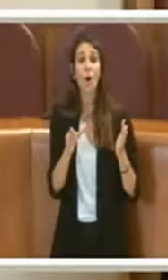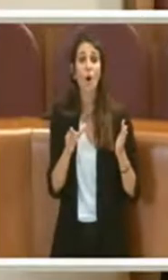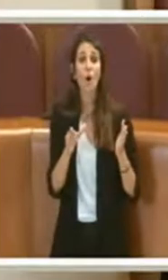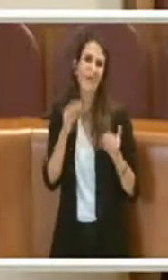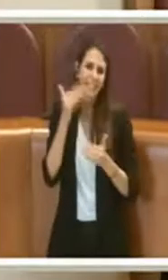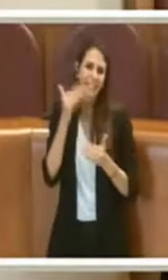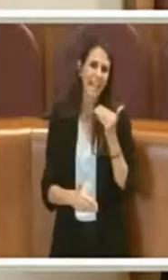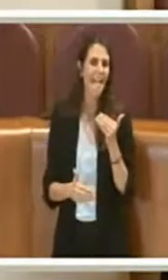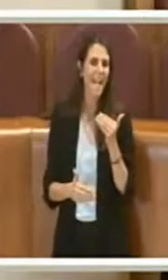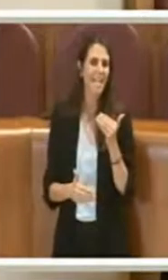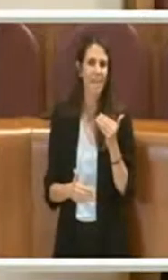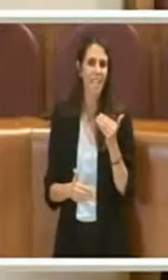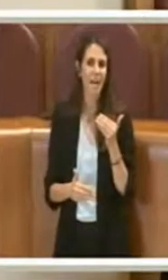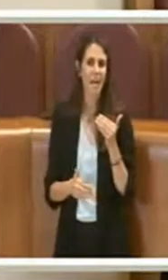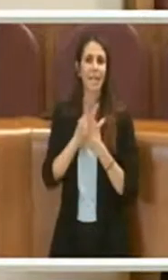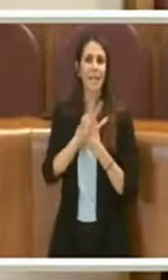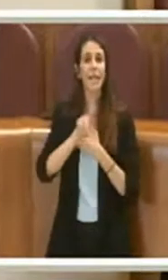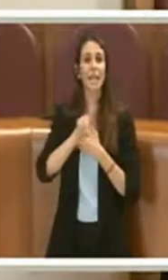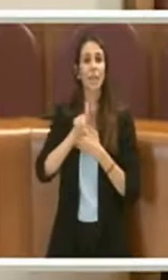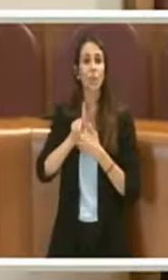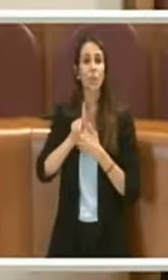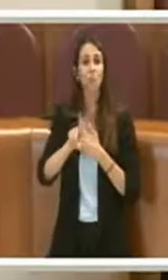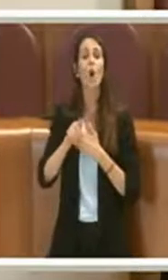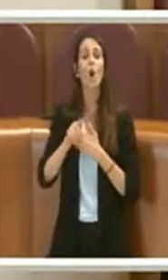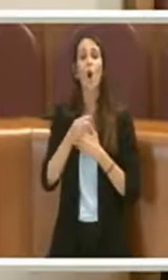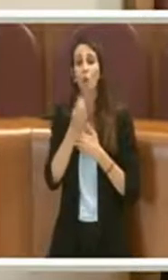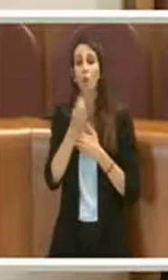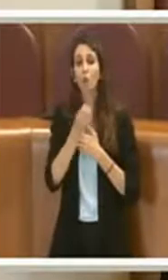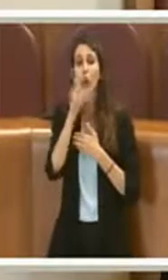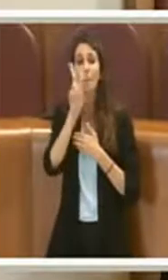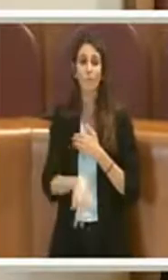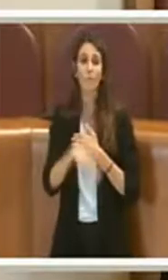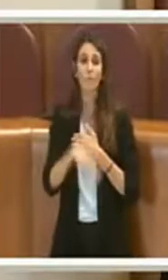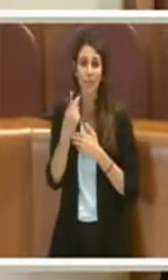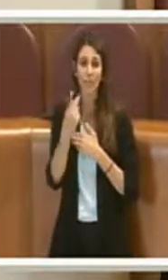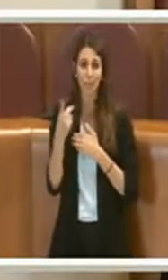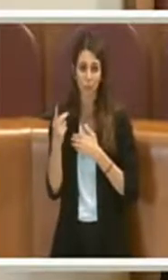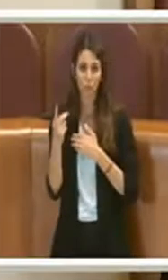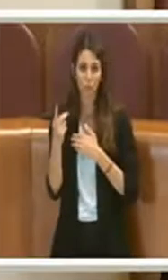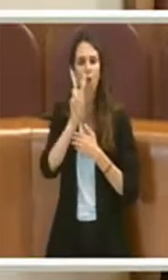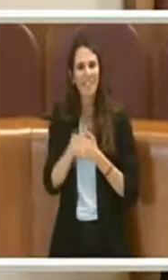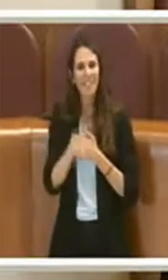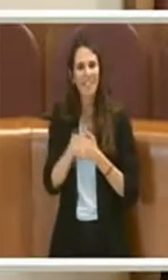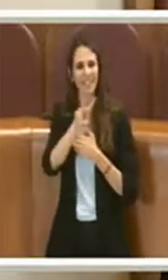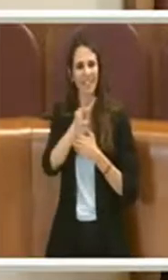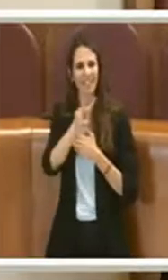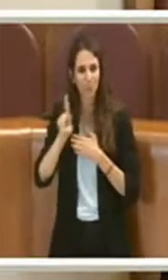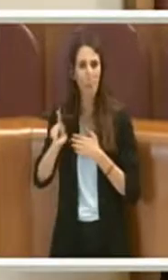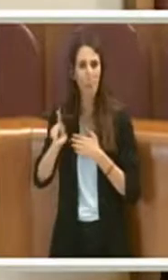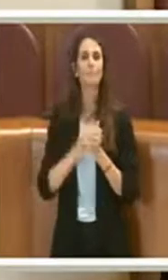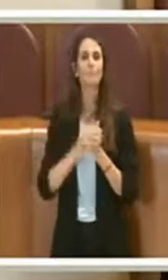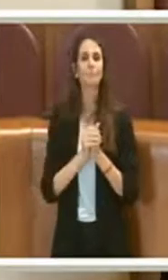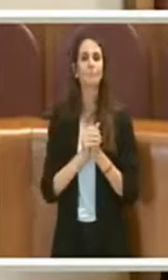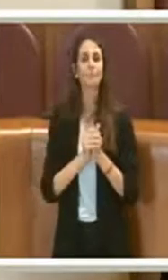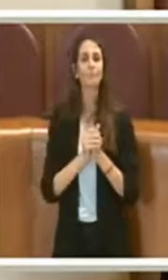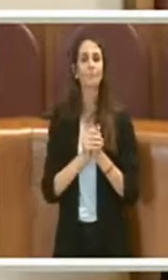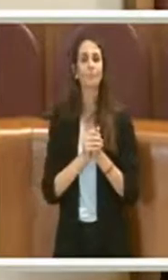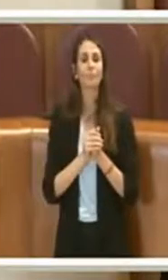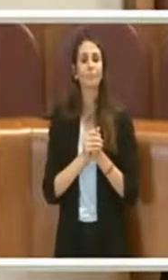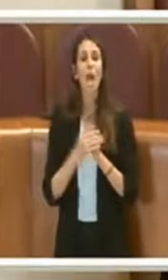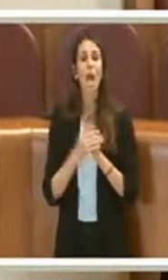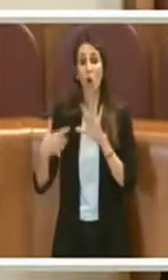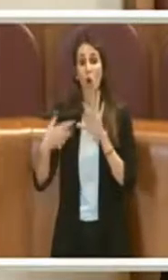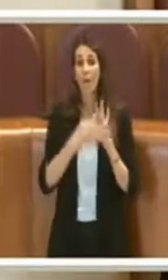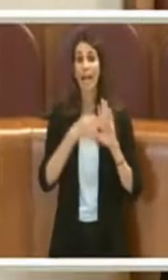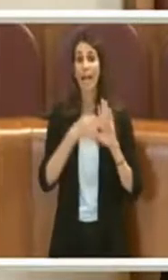termine inderogabile del 31-10-2021, in deroga al vigente regolamento OSP e